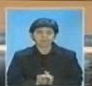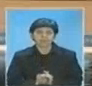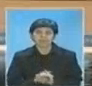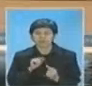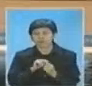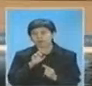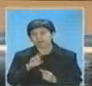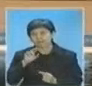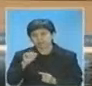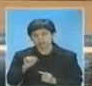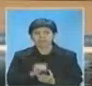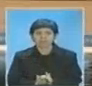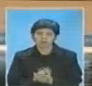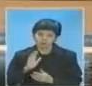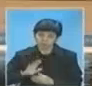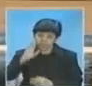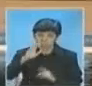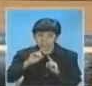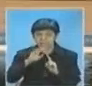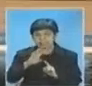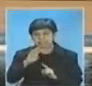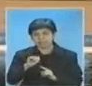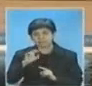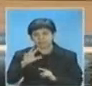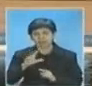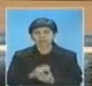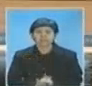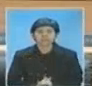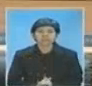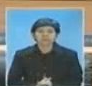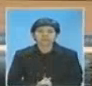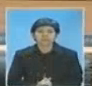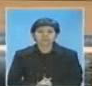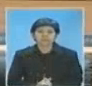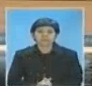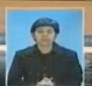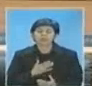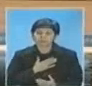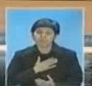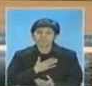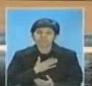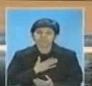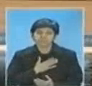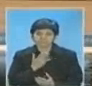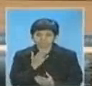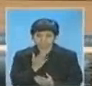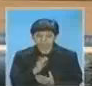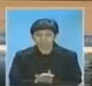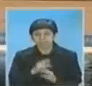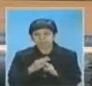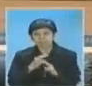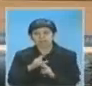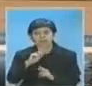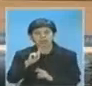สมาชิกรัฐสภาประท้วงข้อ43นะคะคือขอเอ่ยนามนะคะท่านขจิต